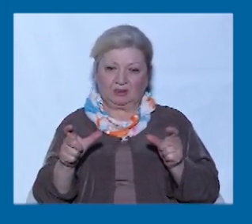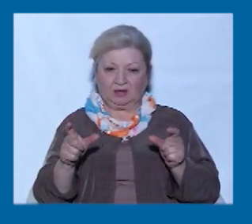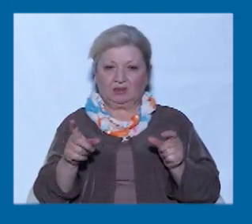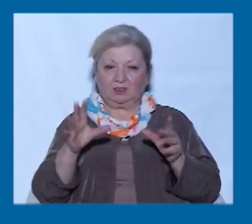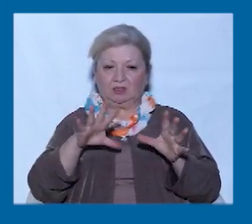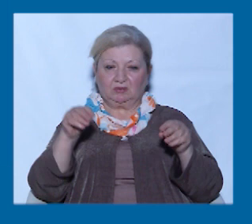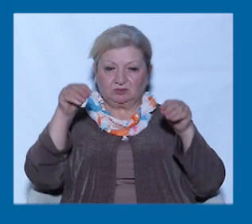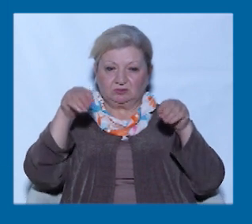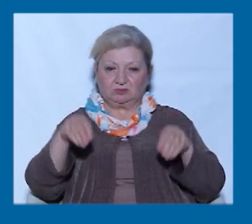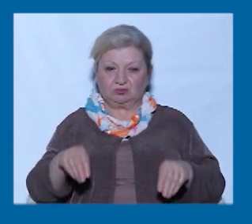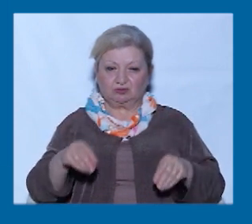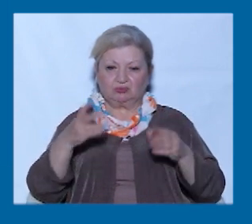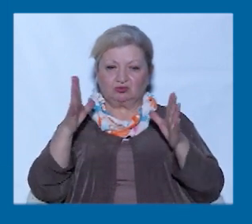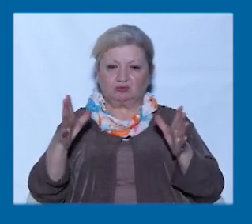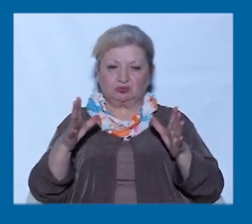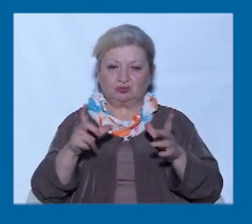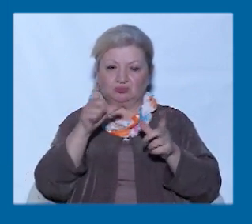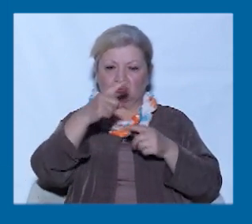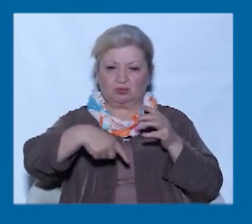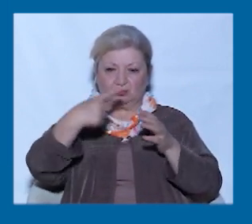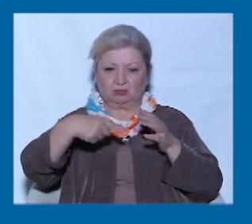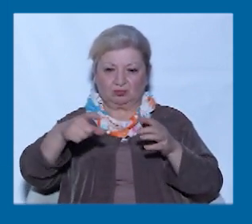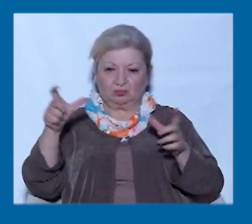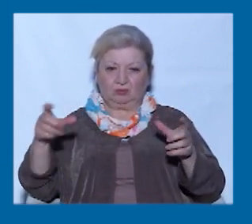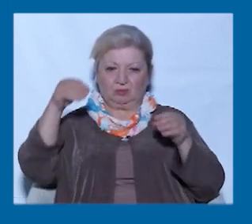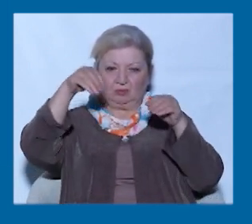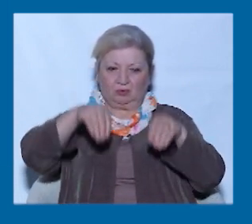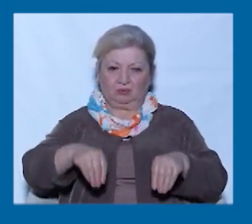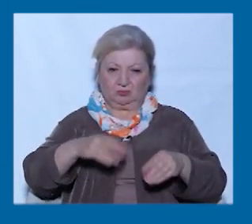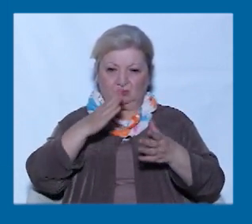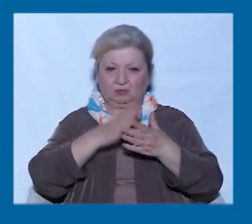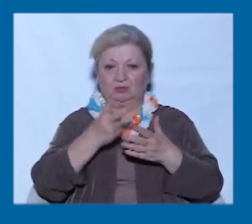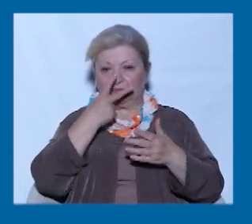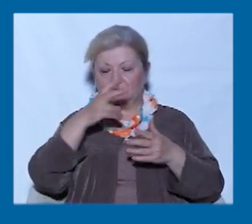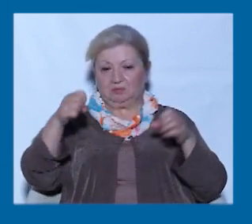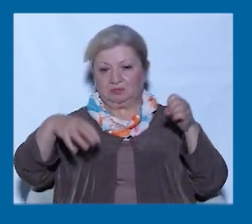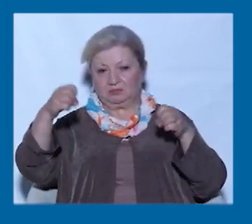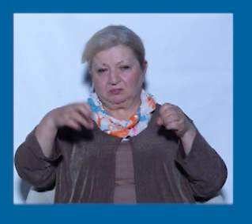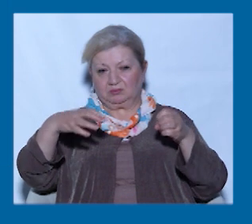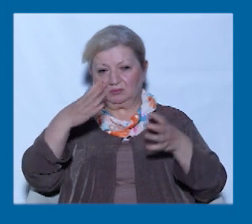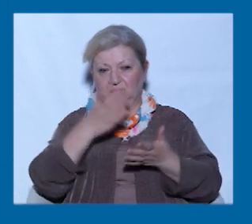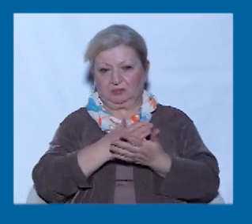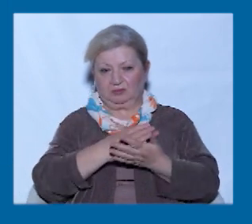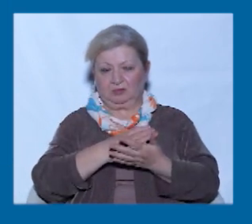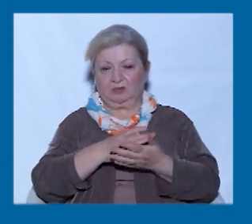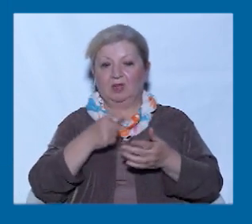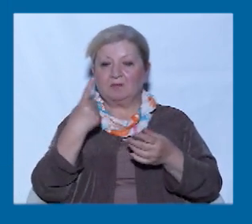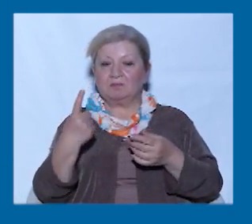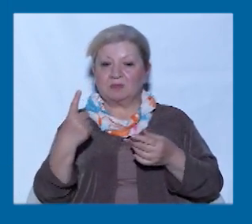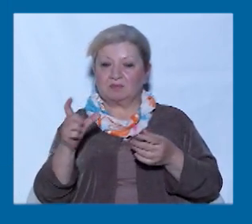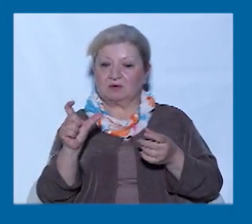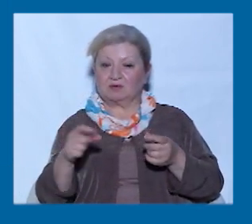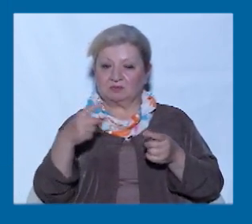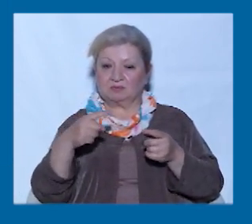შედარებით მცირე კოჭა ჩაშვებულია დიდ კოჭაში და რატომღაც ციმციმებს შუგდიოდი. პირველ